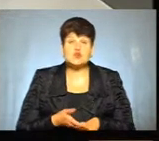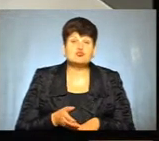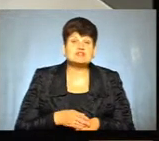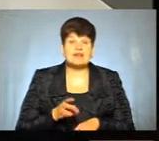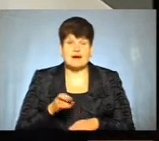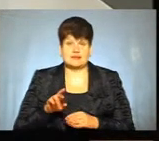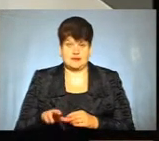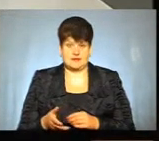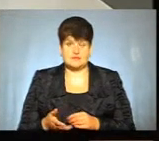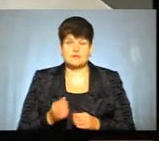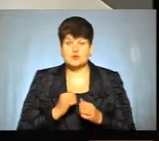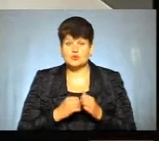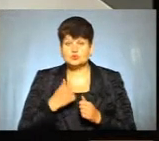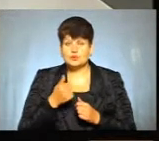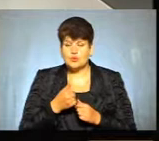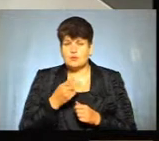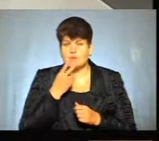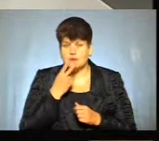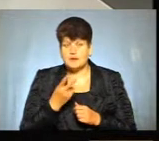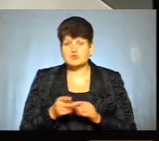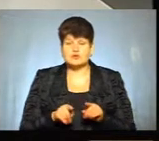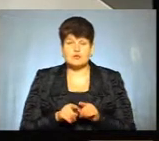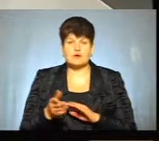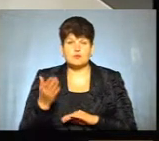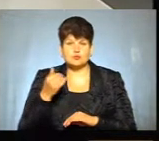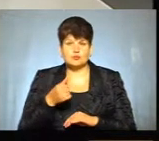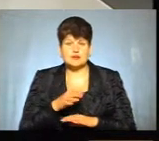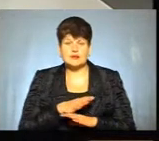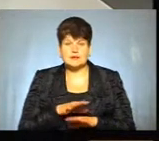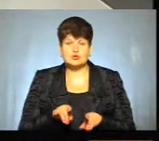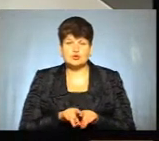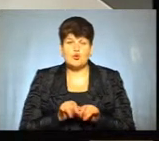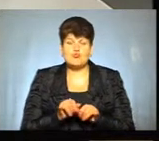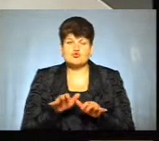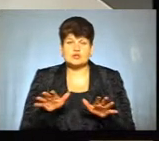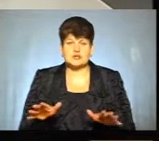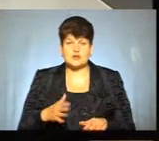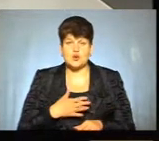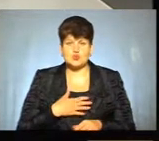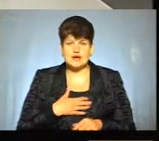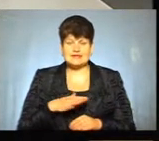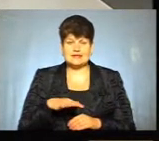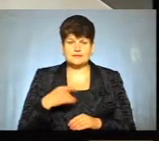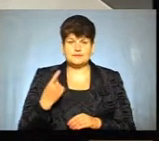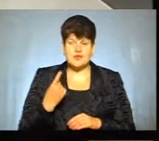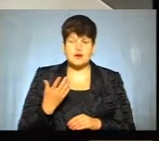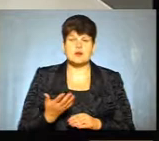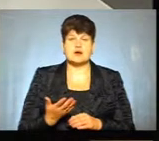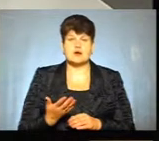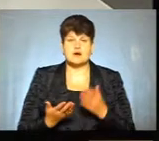І щорічно, як ми бачимо, навіть в минулому році не було такого поширення і в нас на території області, але тим не